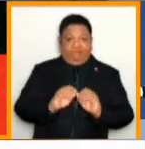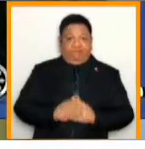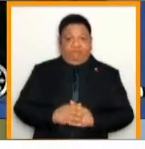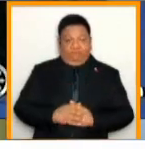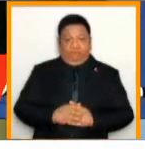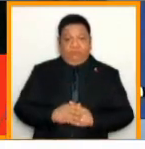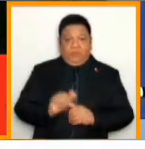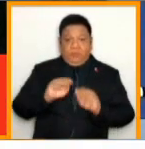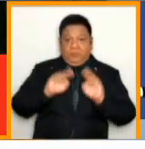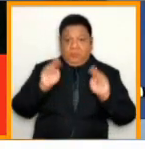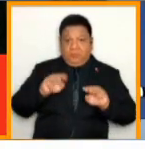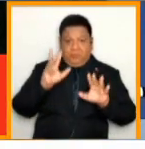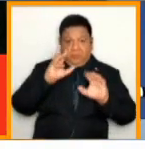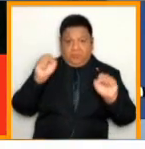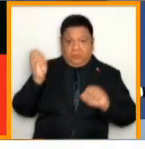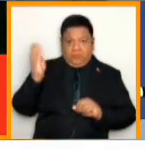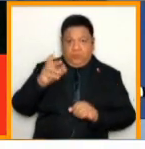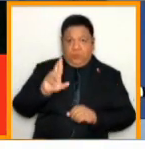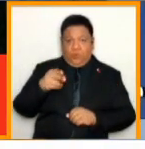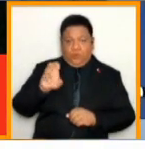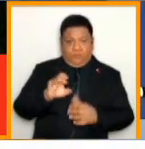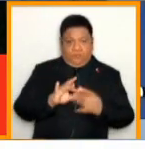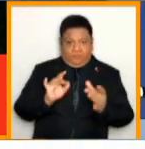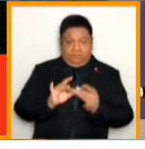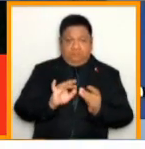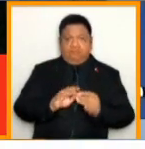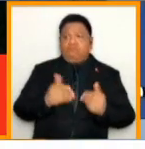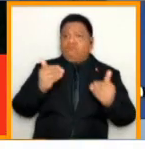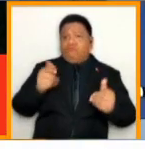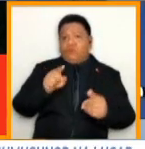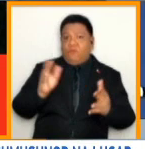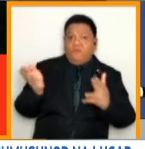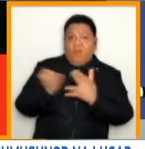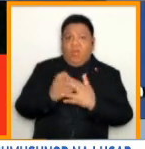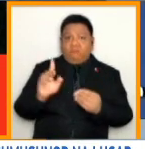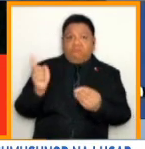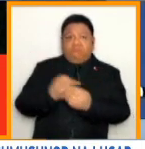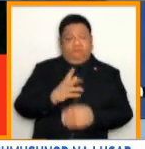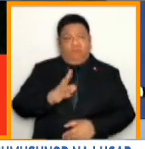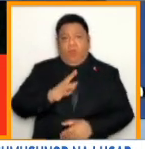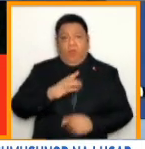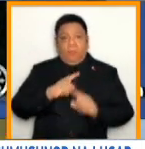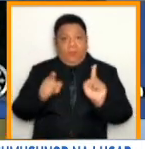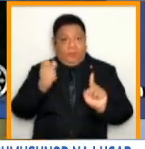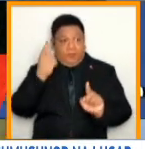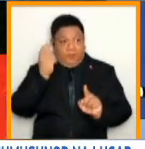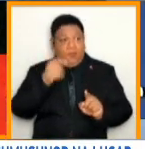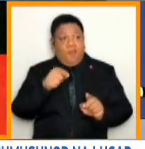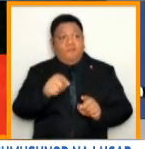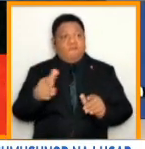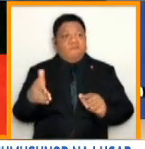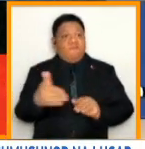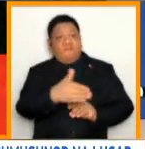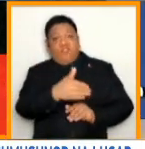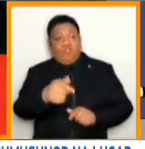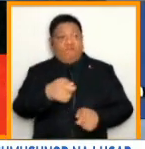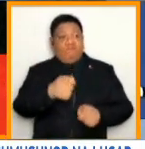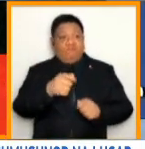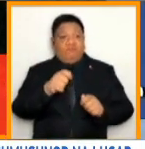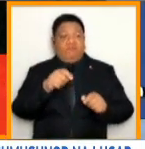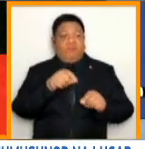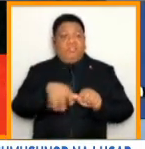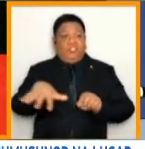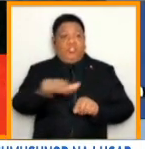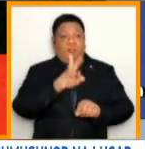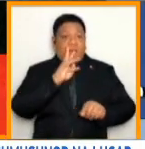Go ahead, impeach him if you can. Pero yung pangingisda po sa Boro, hindi po presidente nag-decide dyan. Ang nag-decide po dyan